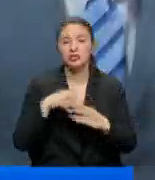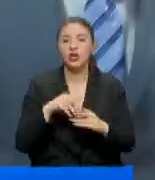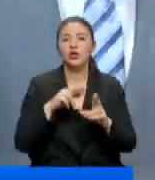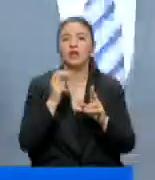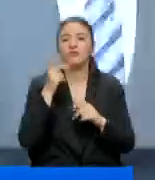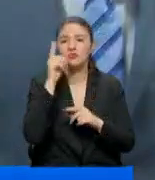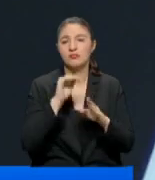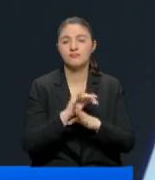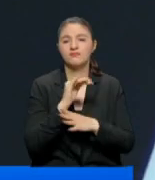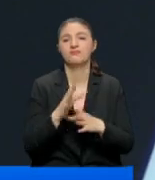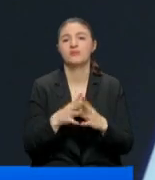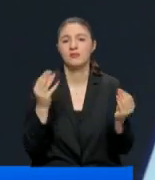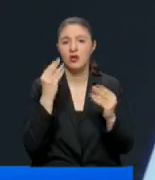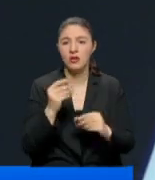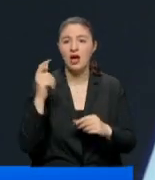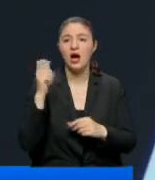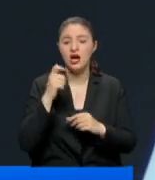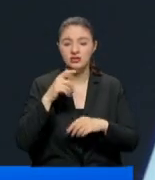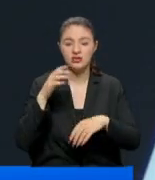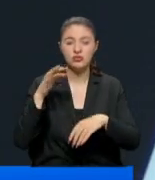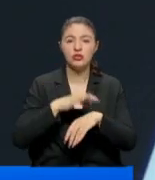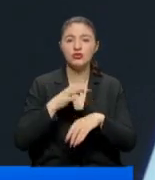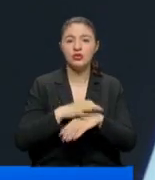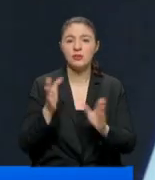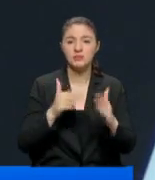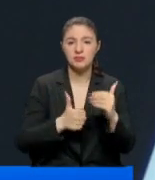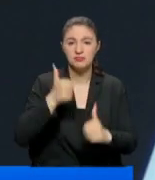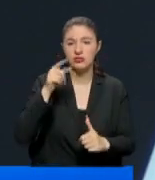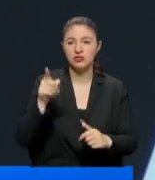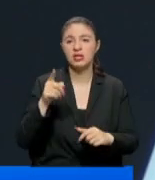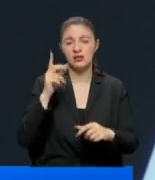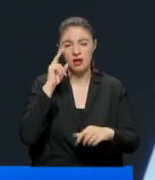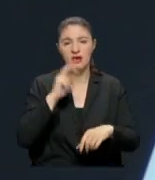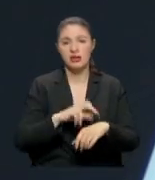COVID-19 sebebiyle yaşamını yitiren Aydın Tabip Odası Başkanı Doktor Esat Ülkü'yü de andı.